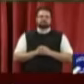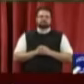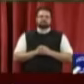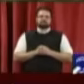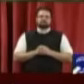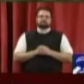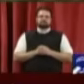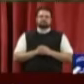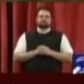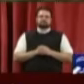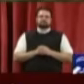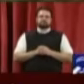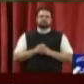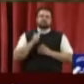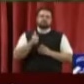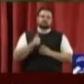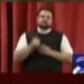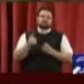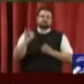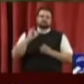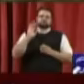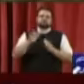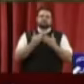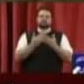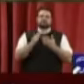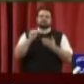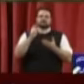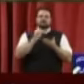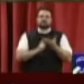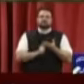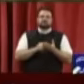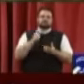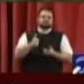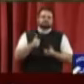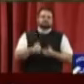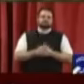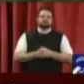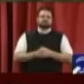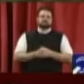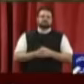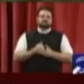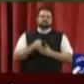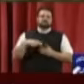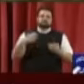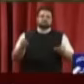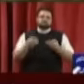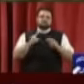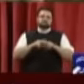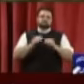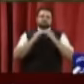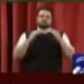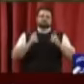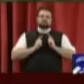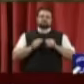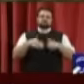Deci eu ca să am carte, am învățat mult, am plătit mult, am mers, am cursuri. Așa e ușor să stai acasă și să aștepți să-ți dea cineva și să te